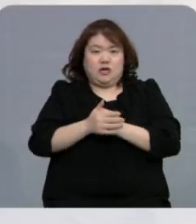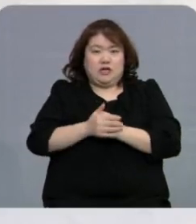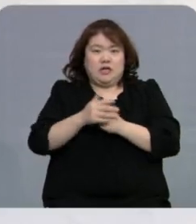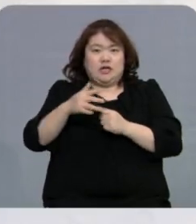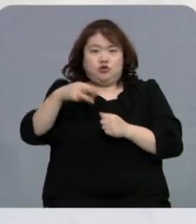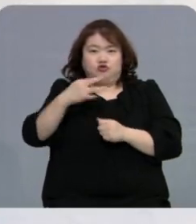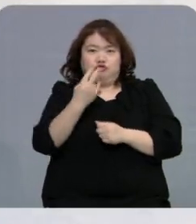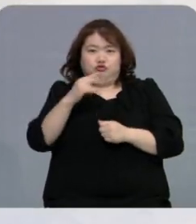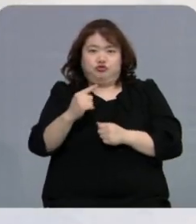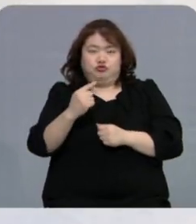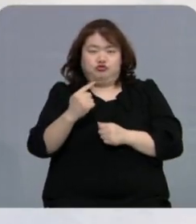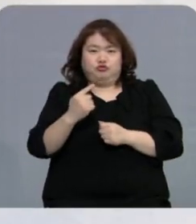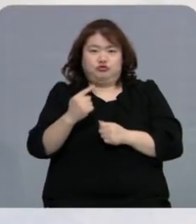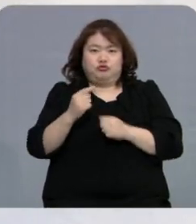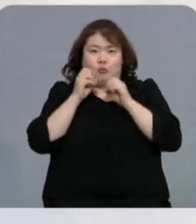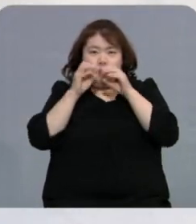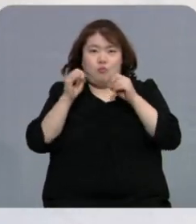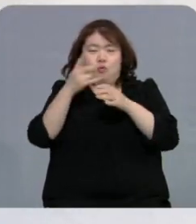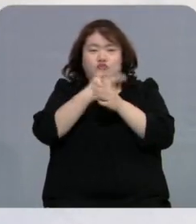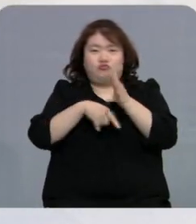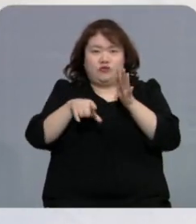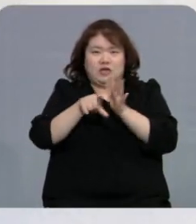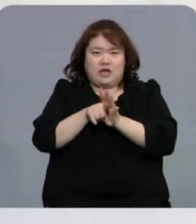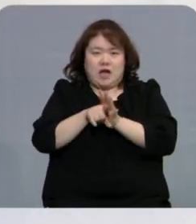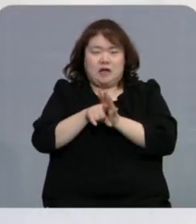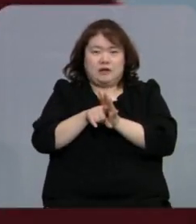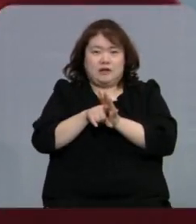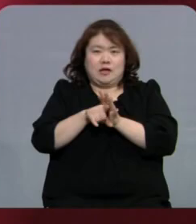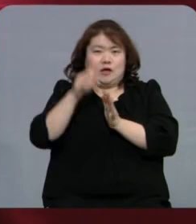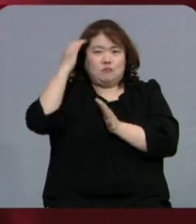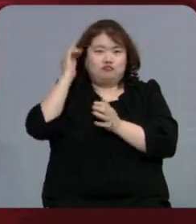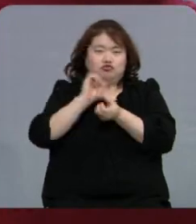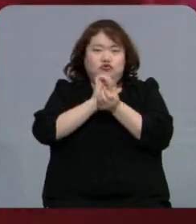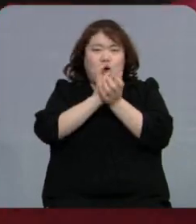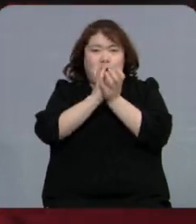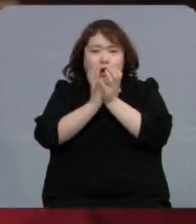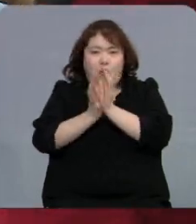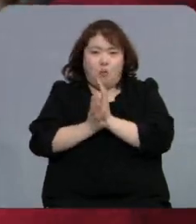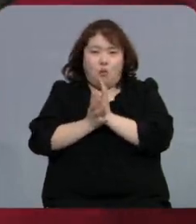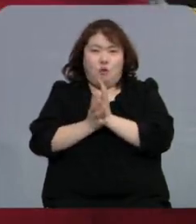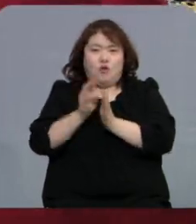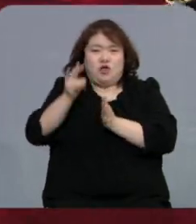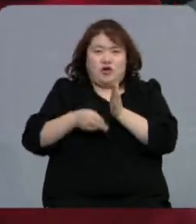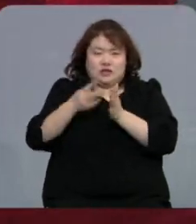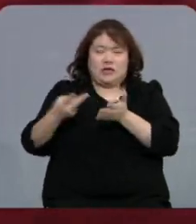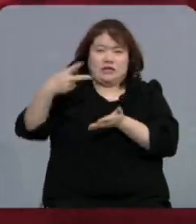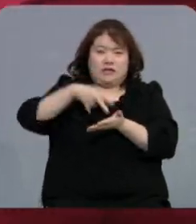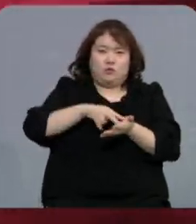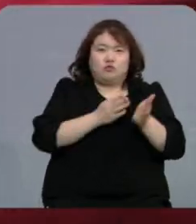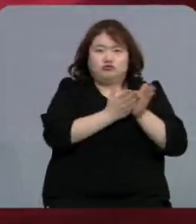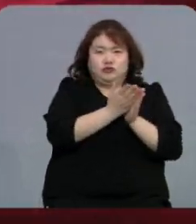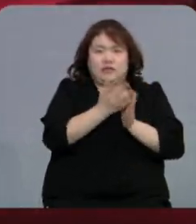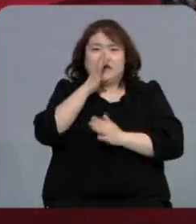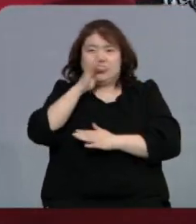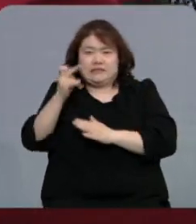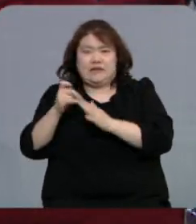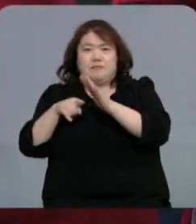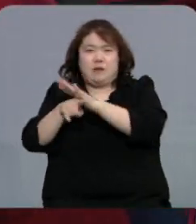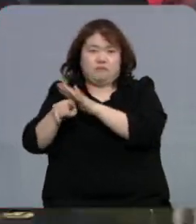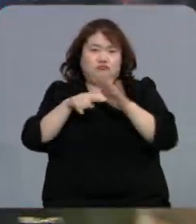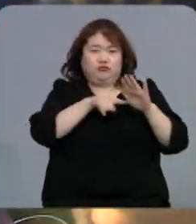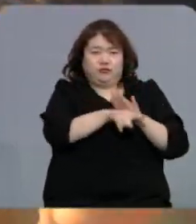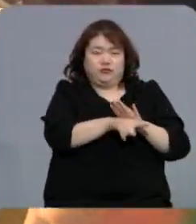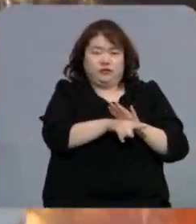정책 공약을 알리는 무궁화호 열정 열차를 타고 오늘 군산과 익산을 찾았습니다.